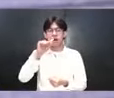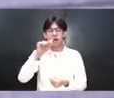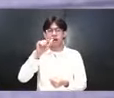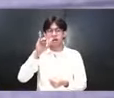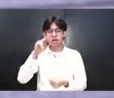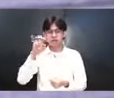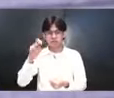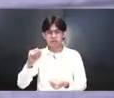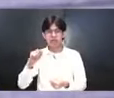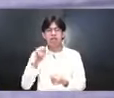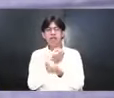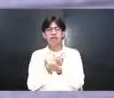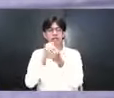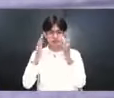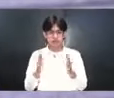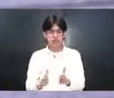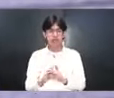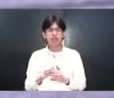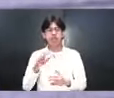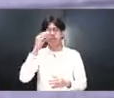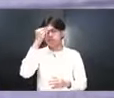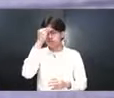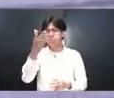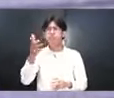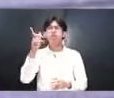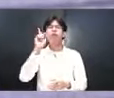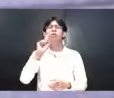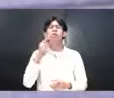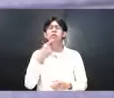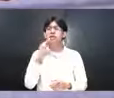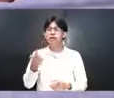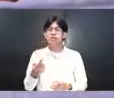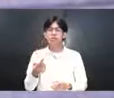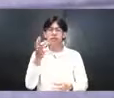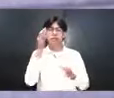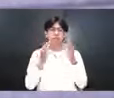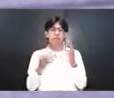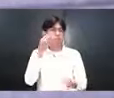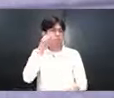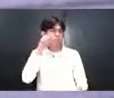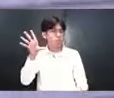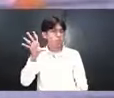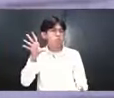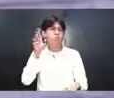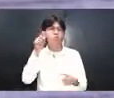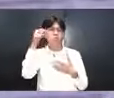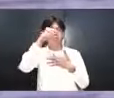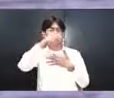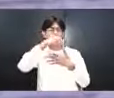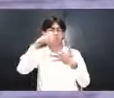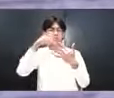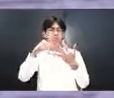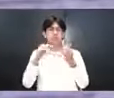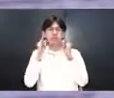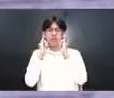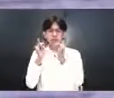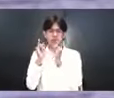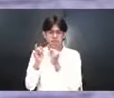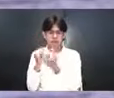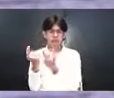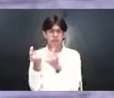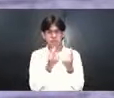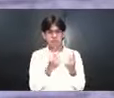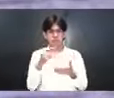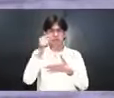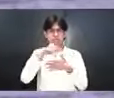Tapos biglang, yun ang sinasabi sa kanila na ano, pag-uwi nyo, itong gawin nyo. Sabi, no? Ibig sabihin, may